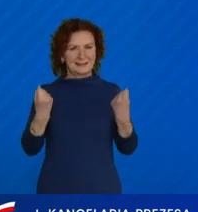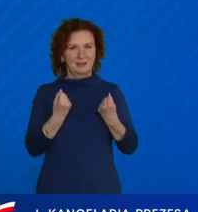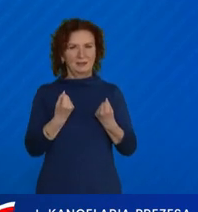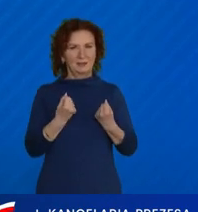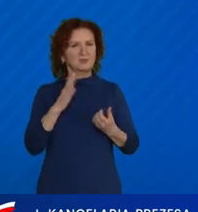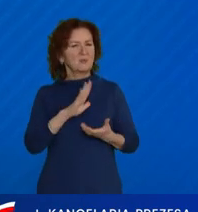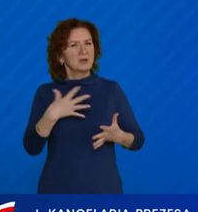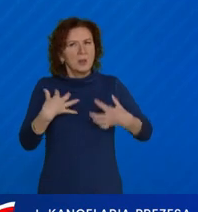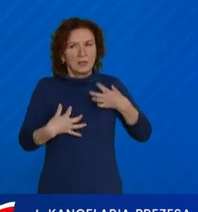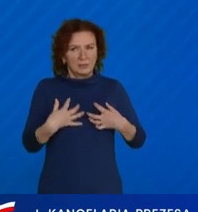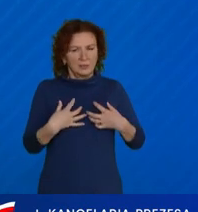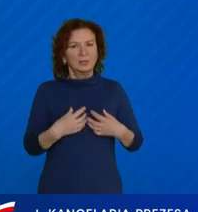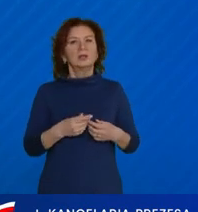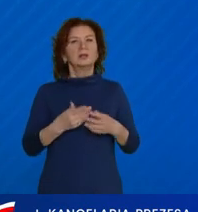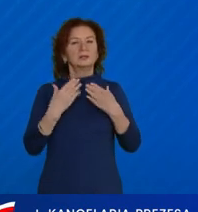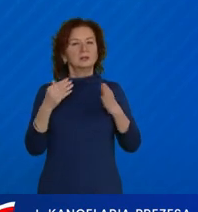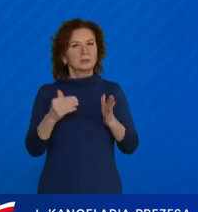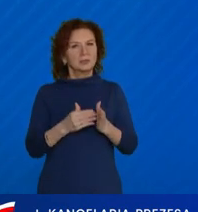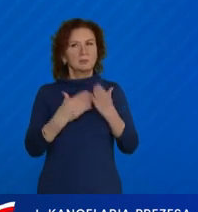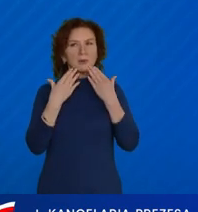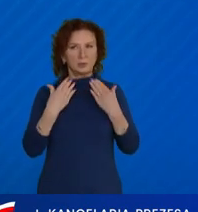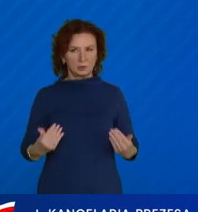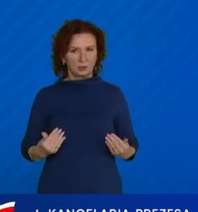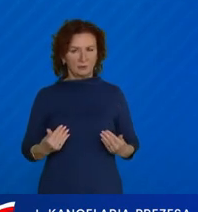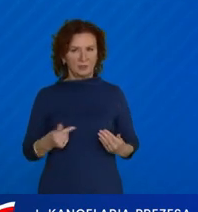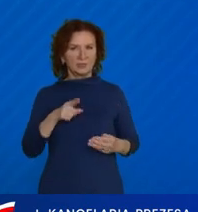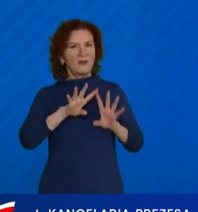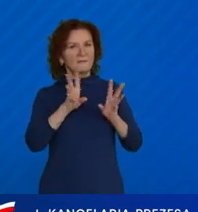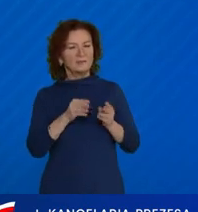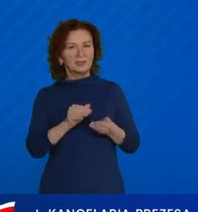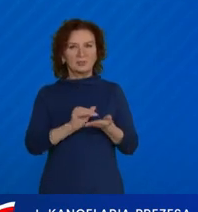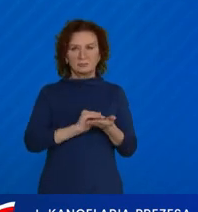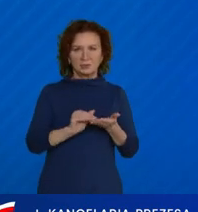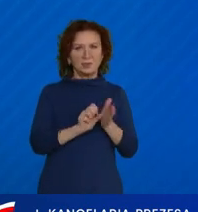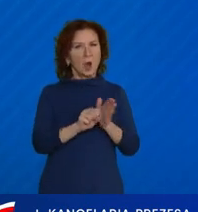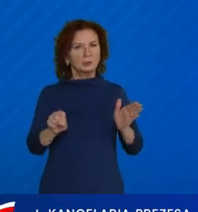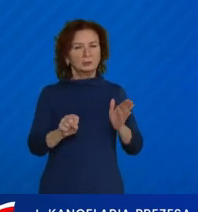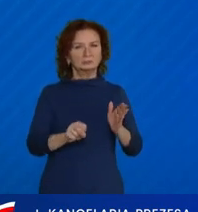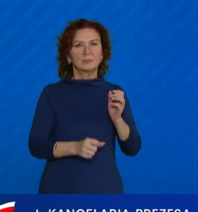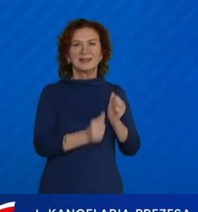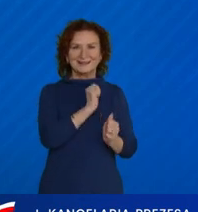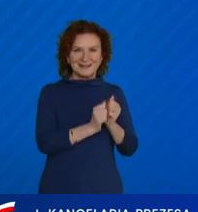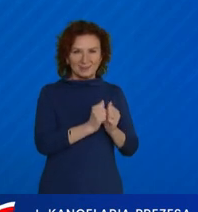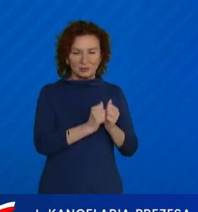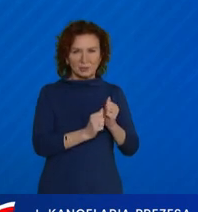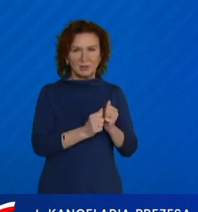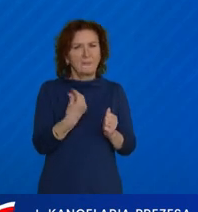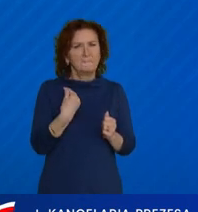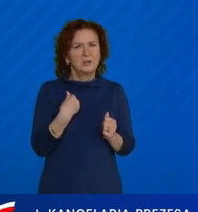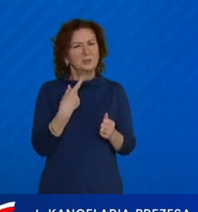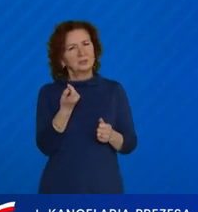stres z tym związany, trzeba podziękować. Te miesiące od stycznia w pierwszym kwartale czasami były